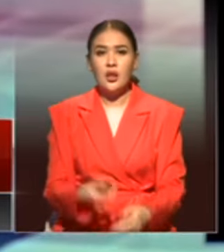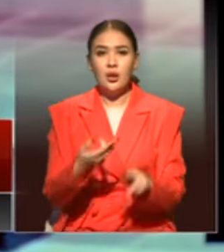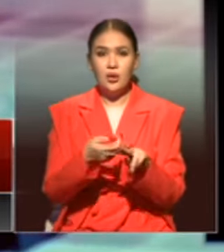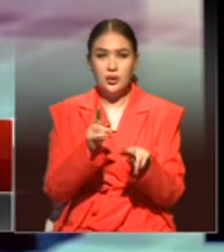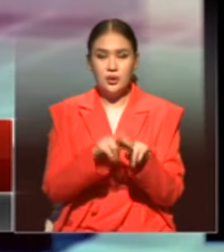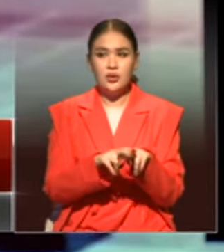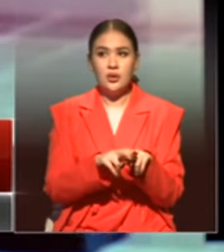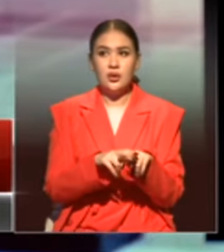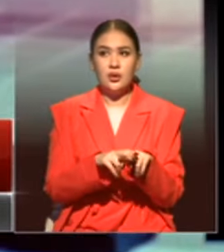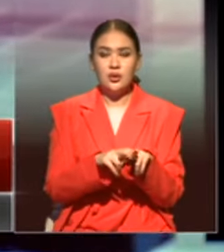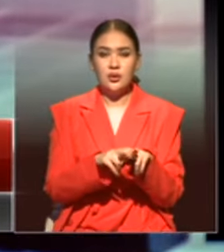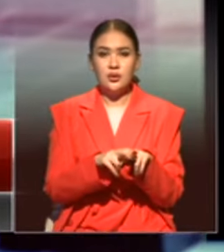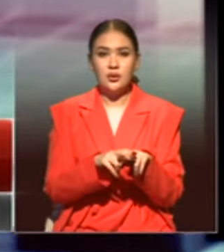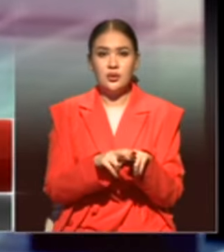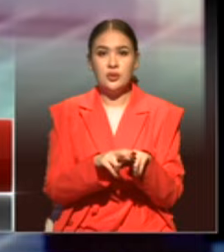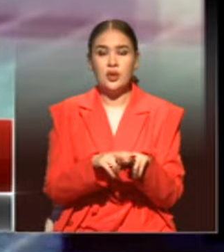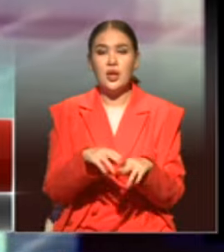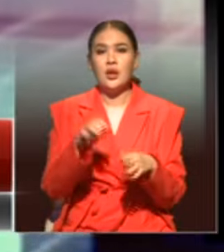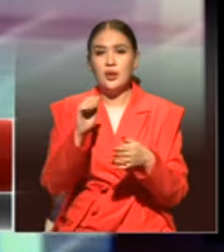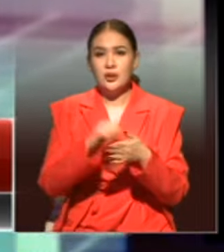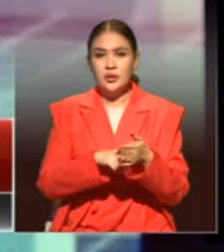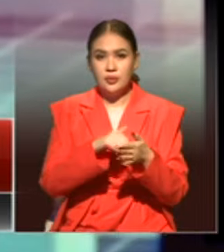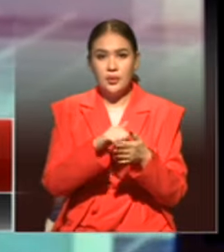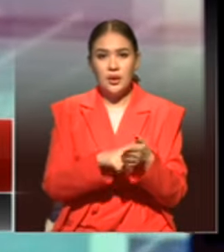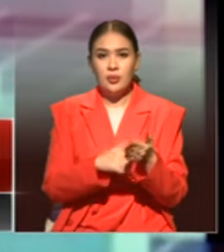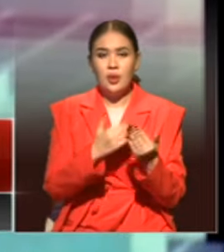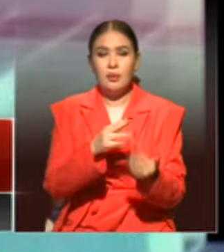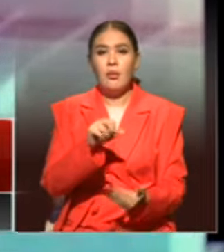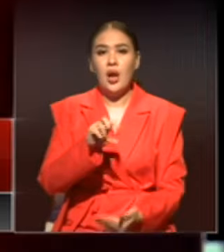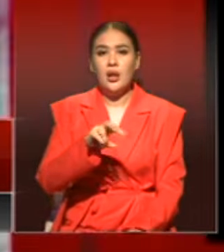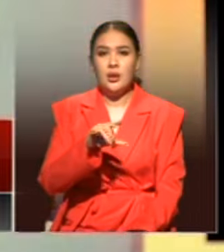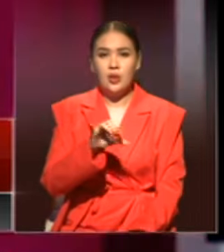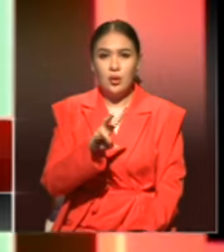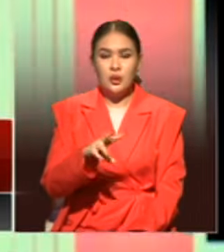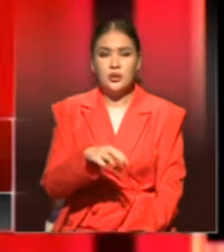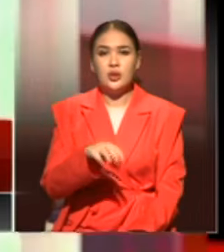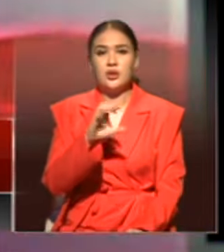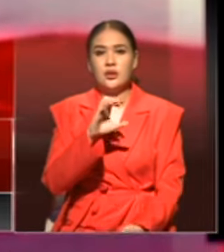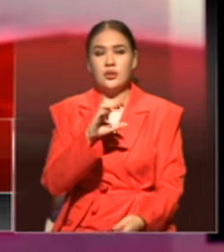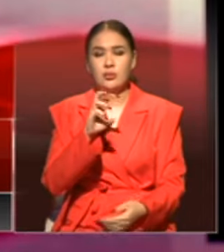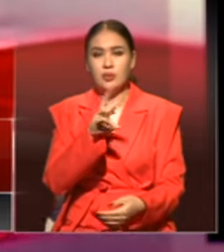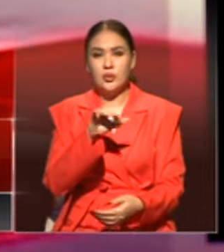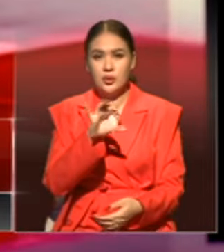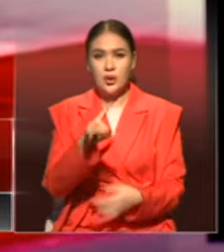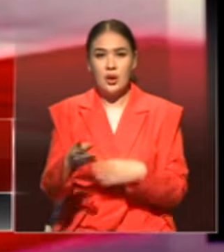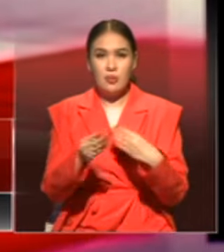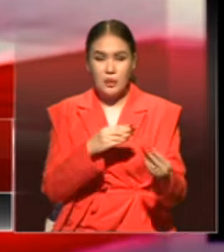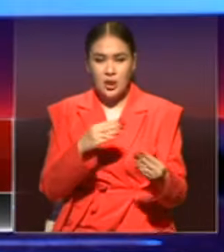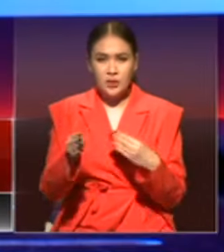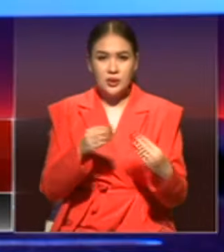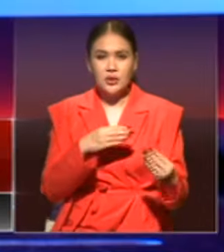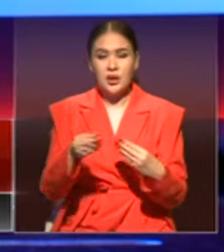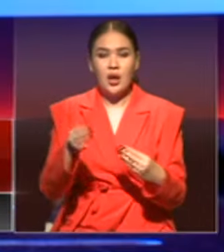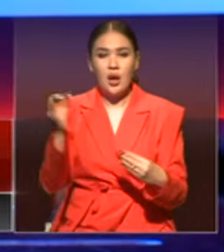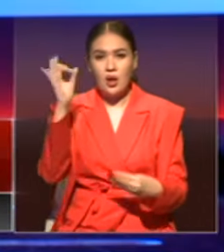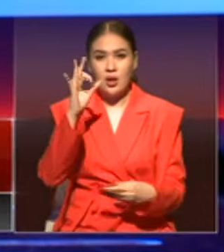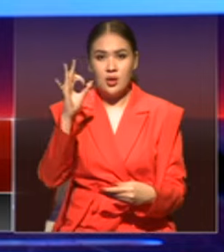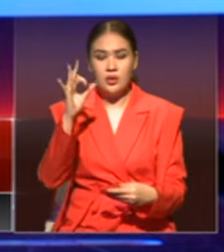емес тұжырым. Себебі жаңағы полигоннан, свалкадан шығатын пластикті оны уже